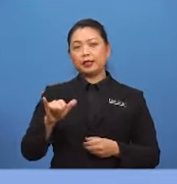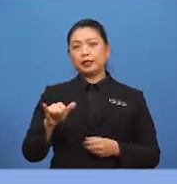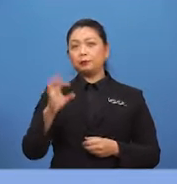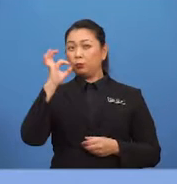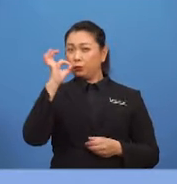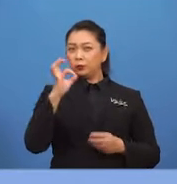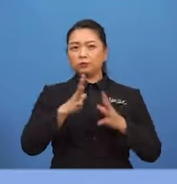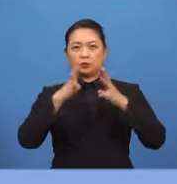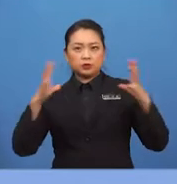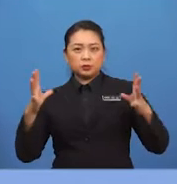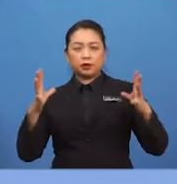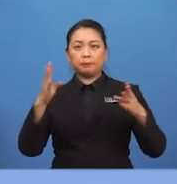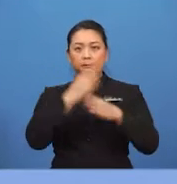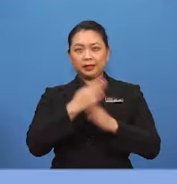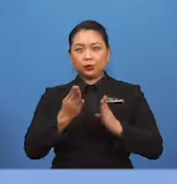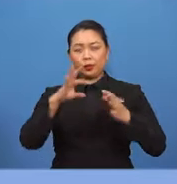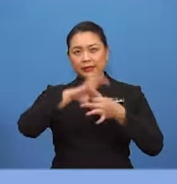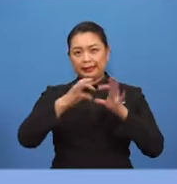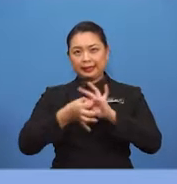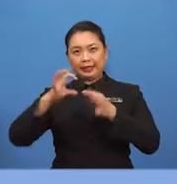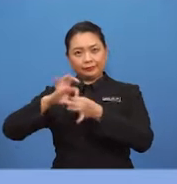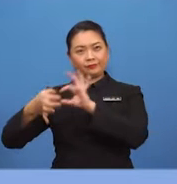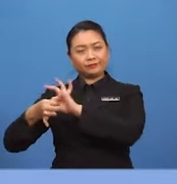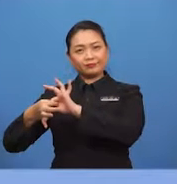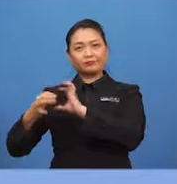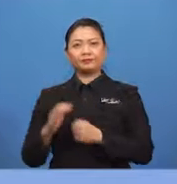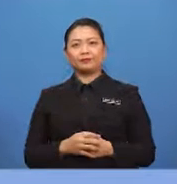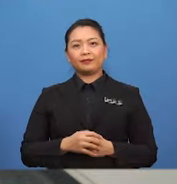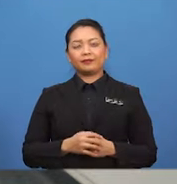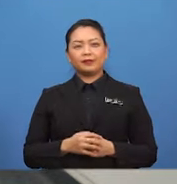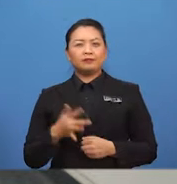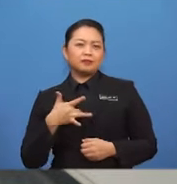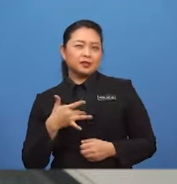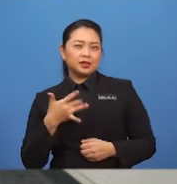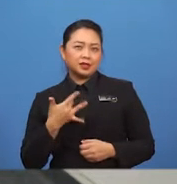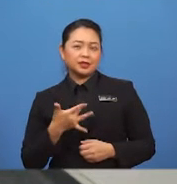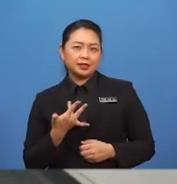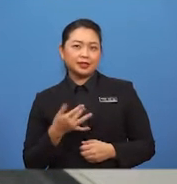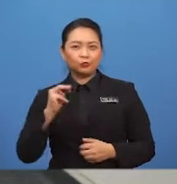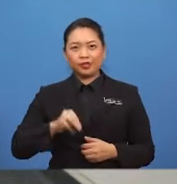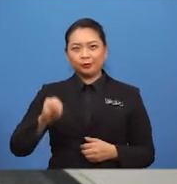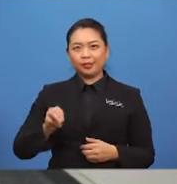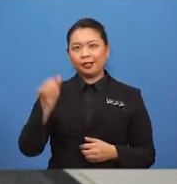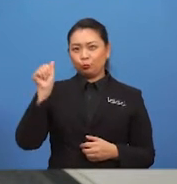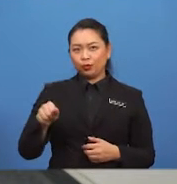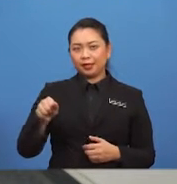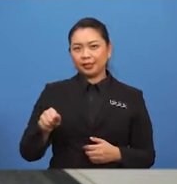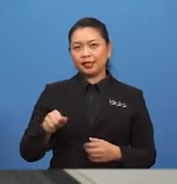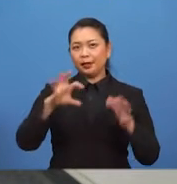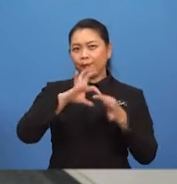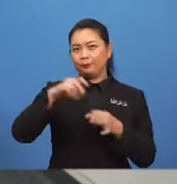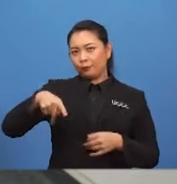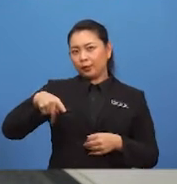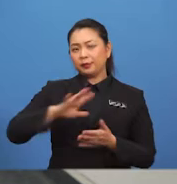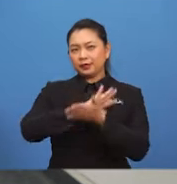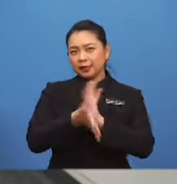yang bermolekul besar berbentuk rantai. Agak-agaknya kan murid, bolehkah